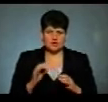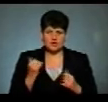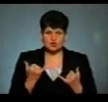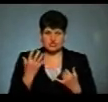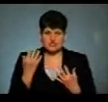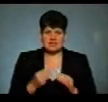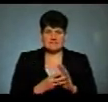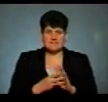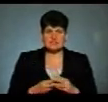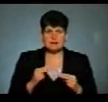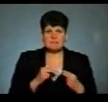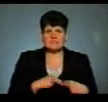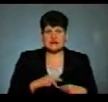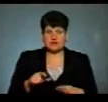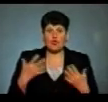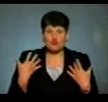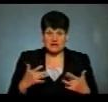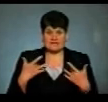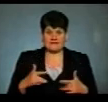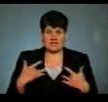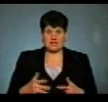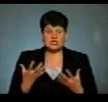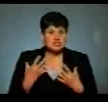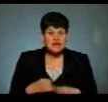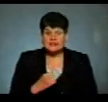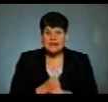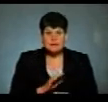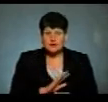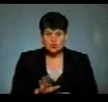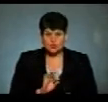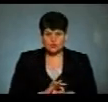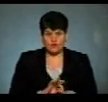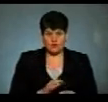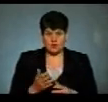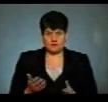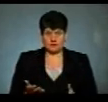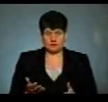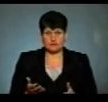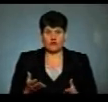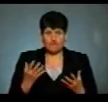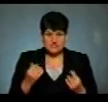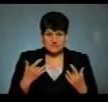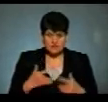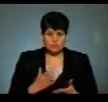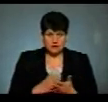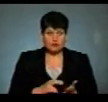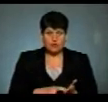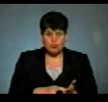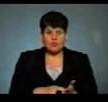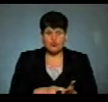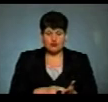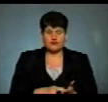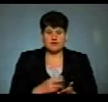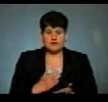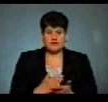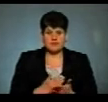8 працівників вже звільнилося, ще не працюючи з хворими, у яких є ковід. Звільнилися, тому що є побоювання? Тому що є